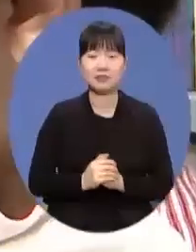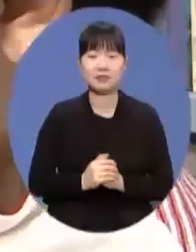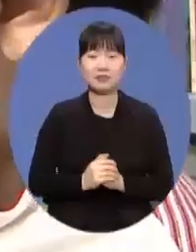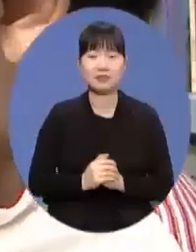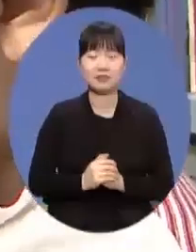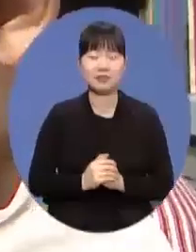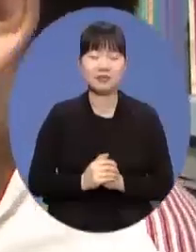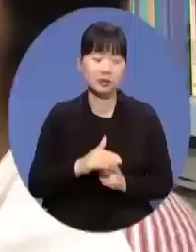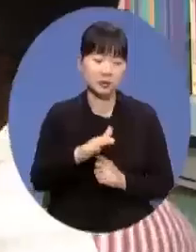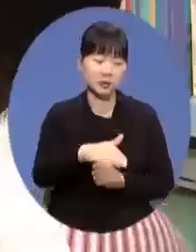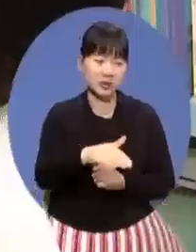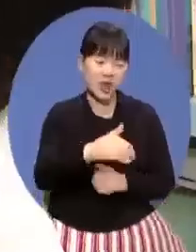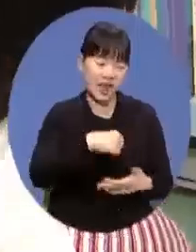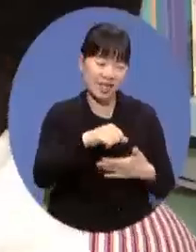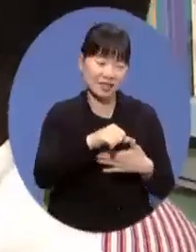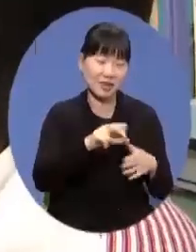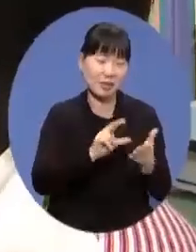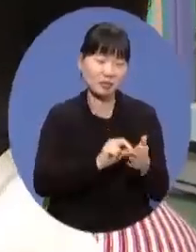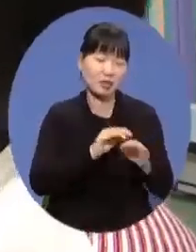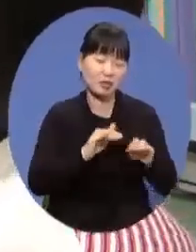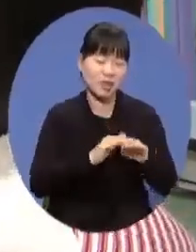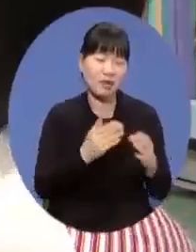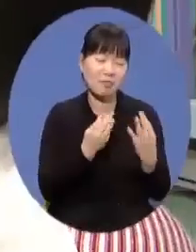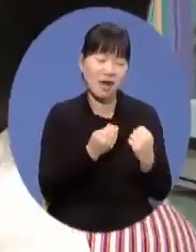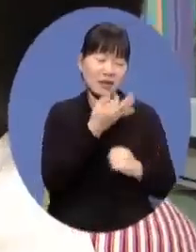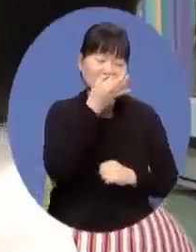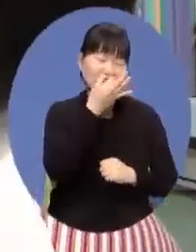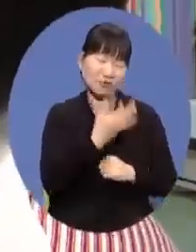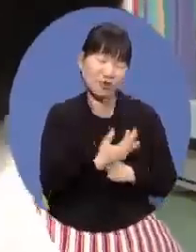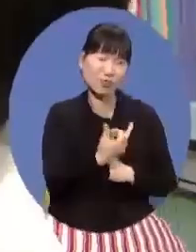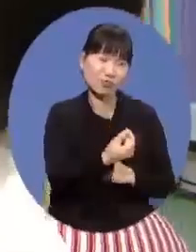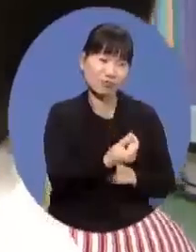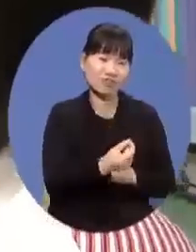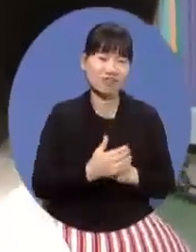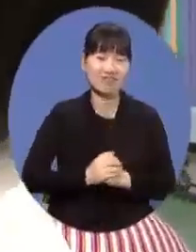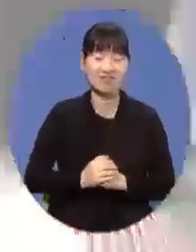에휴, 우리 희수가 문제 풀기가 많이 힘들었구나.